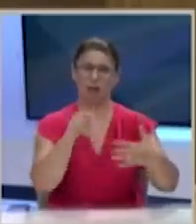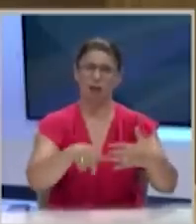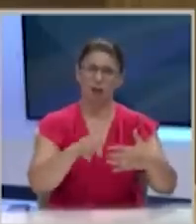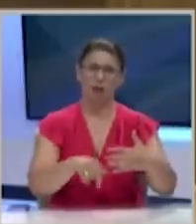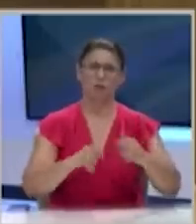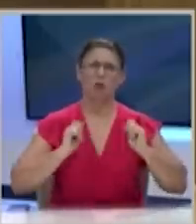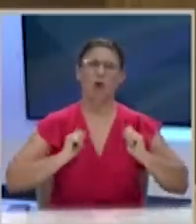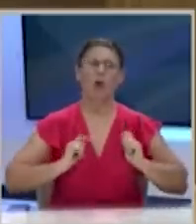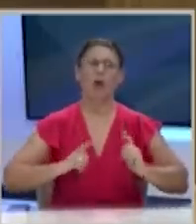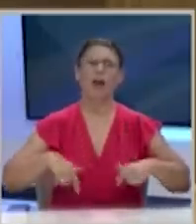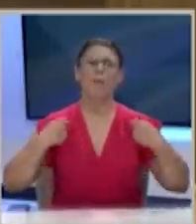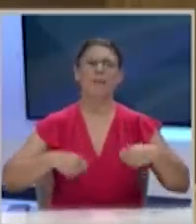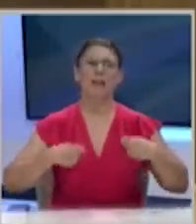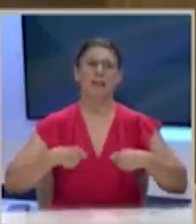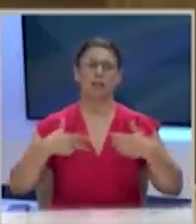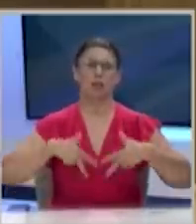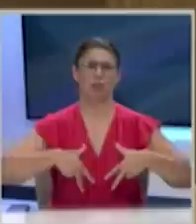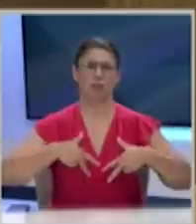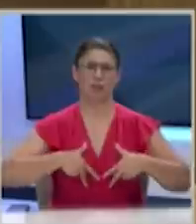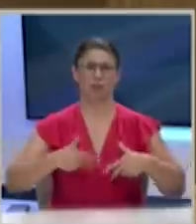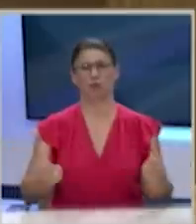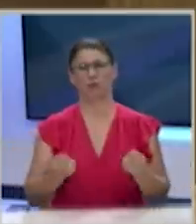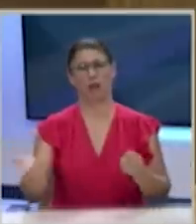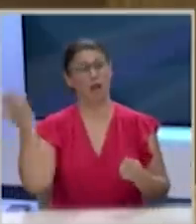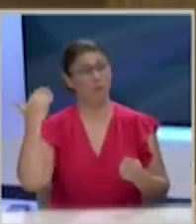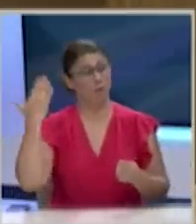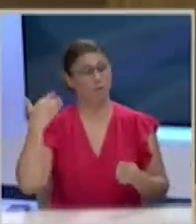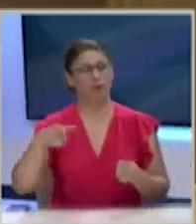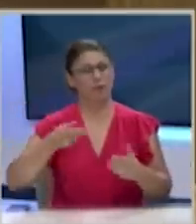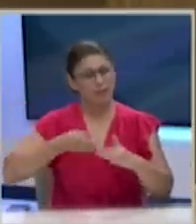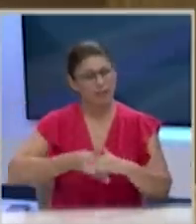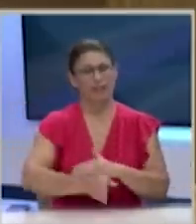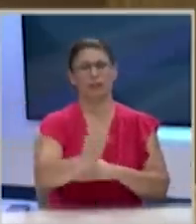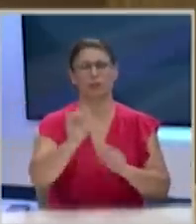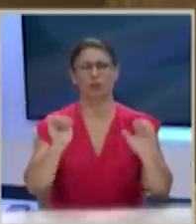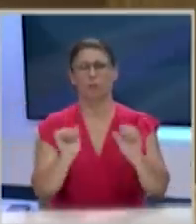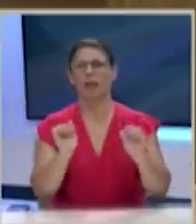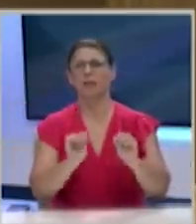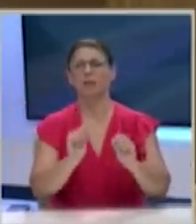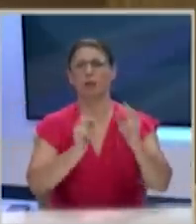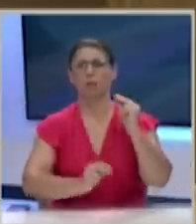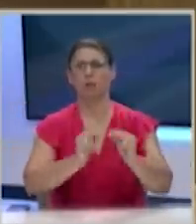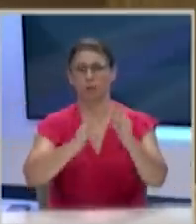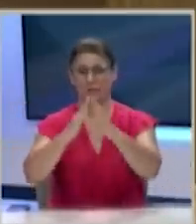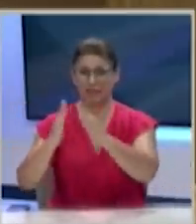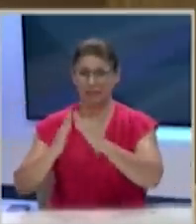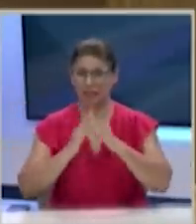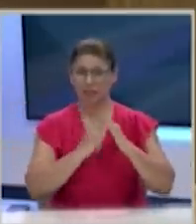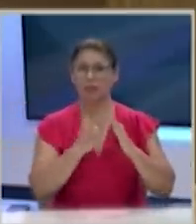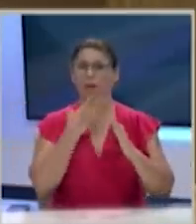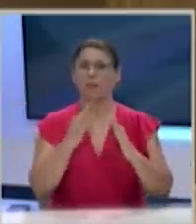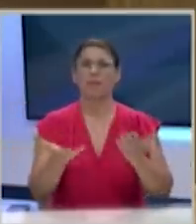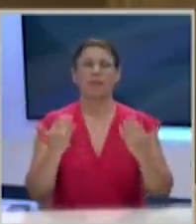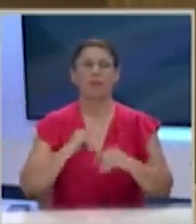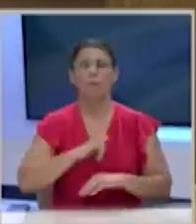το καπιταλιστικό σας κράτος. Από πολύ παλιά, για να δώσει διέξοδο στο πιεστικό πρόβλημα της στέγασης, επειδή δεν